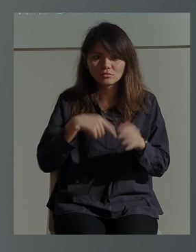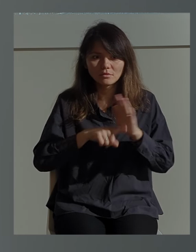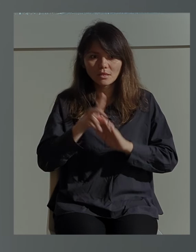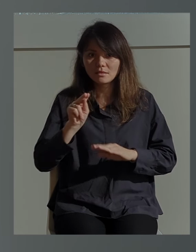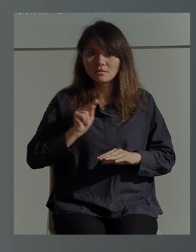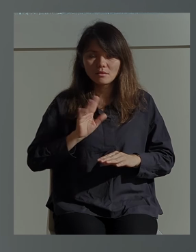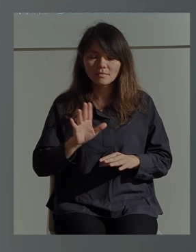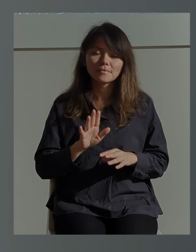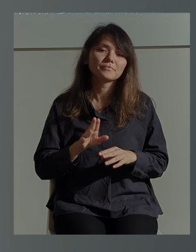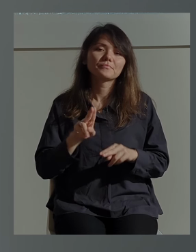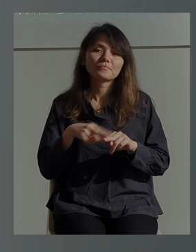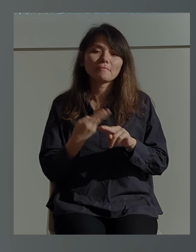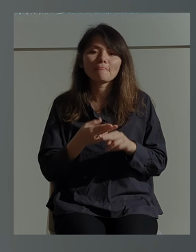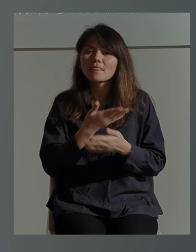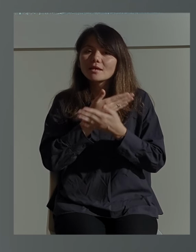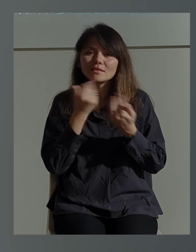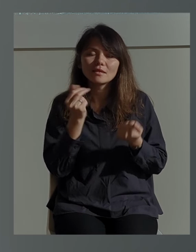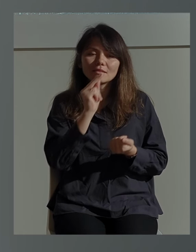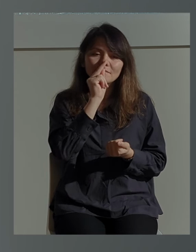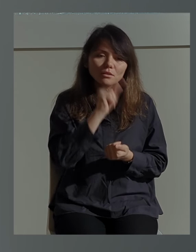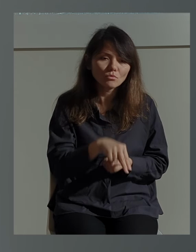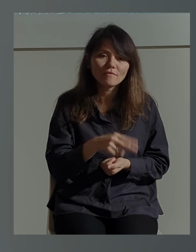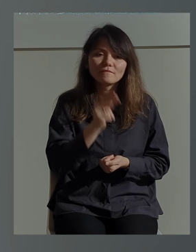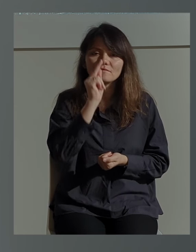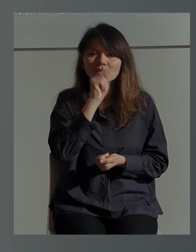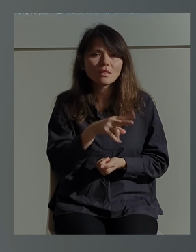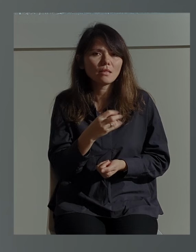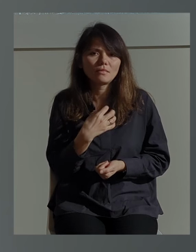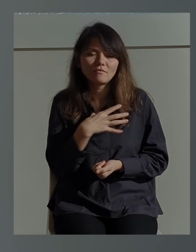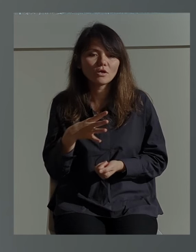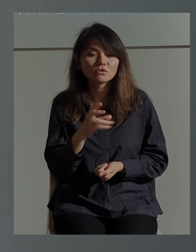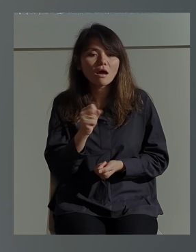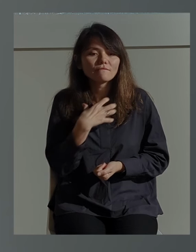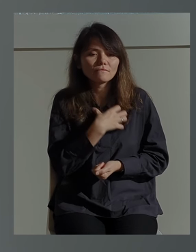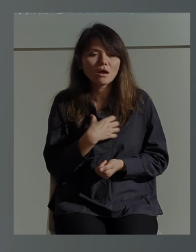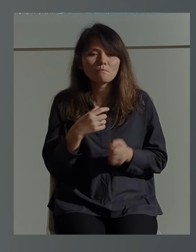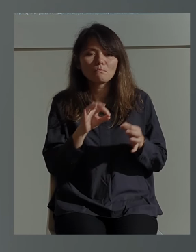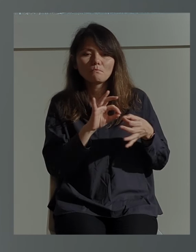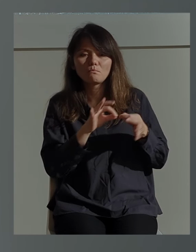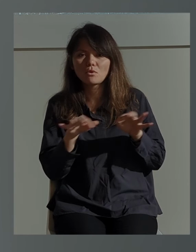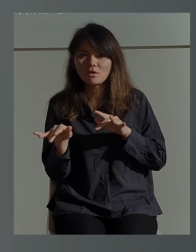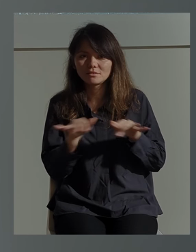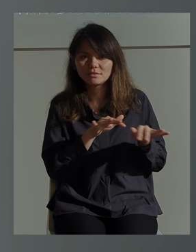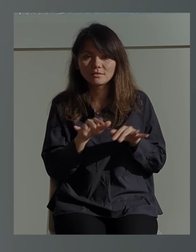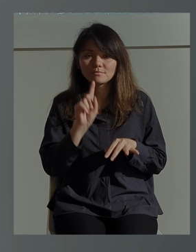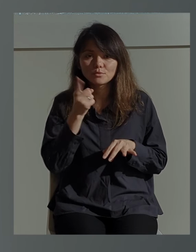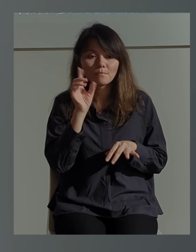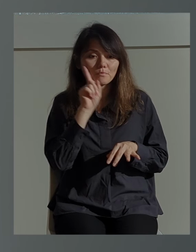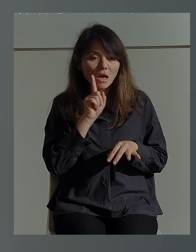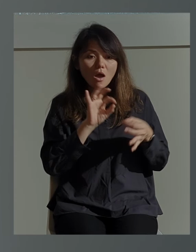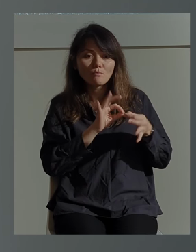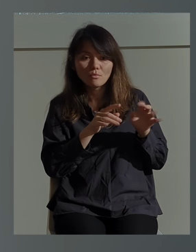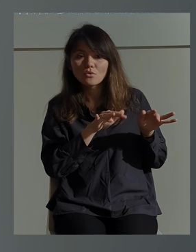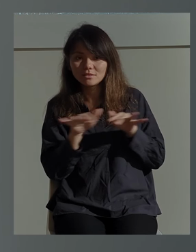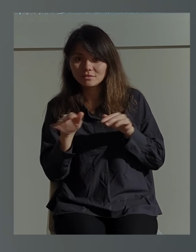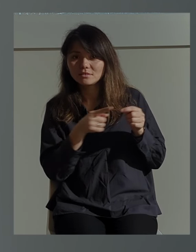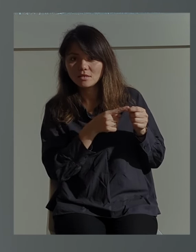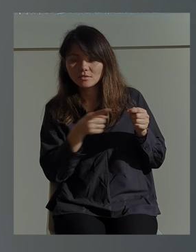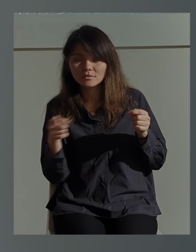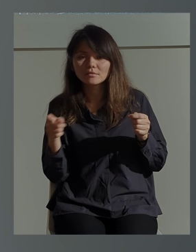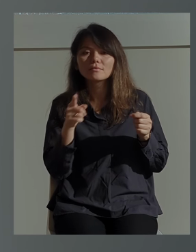нет впрочем нет и виновных вина не важна важен процесс Почему Потому что пока процесс длится